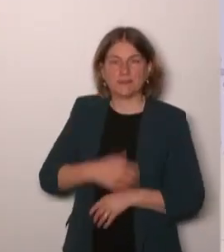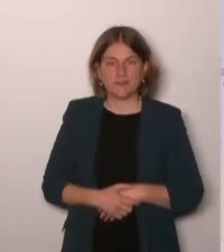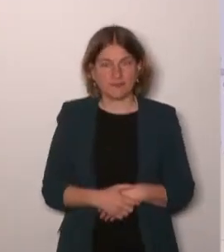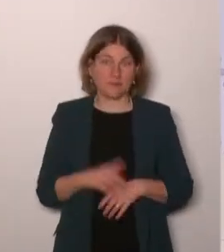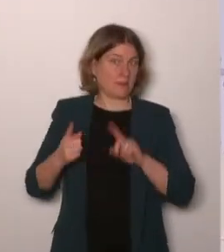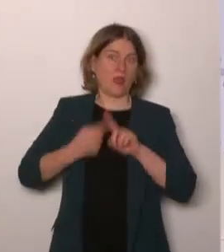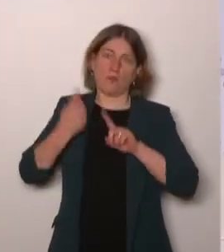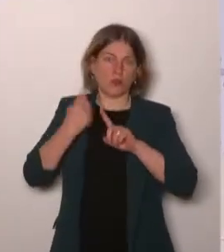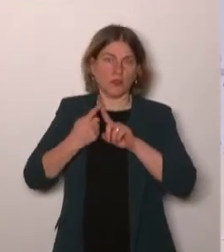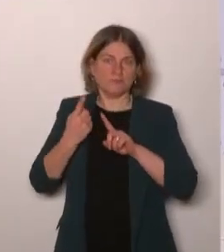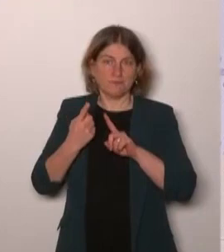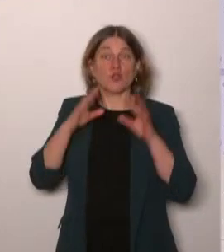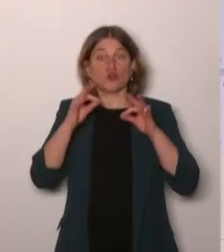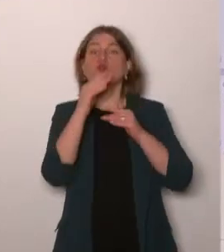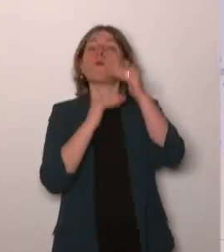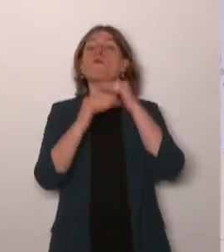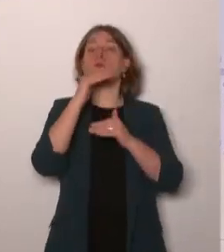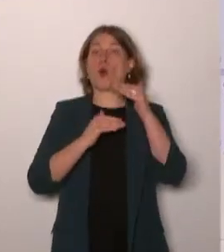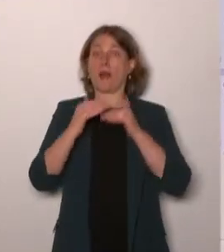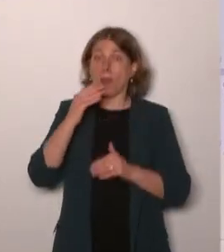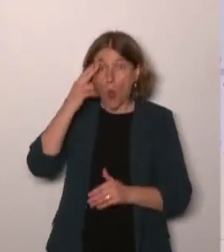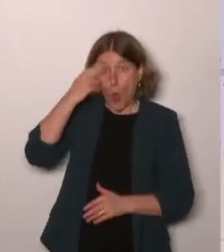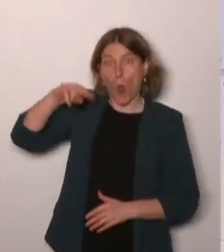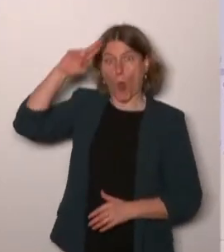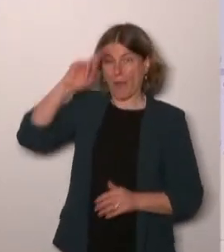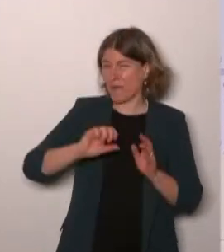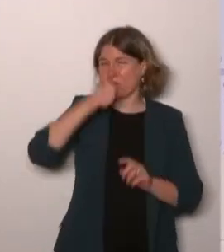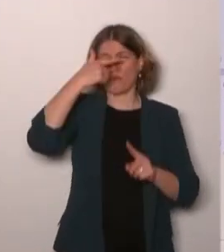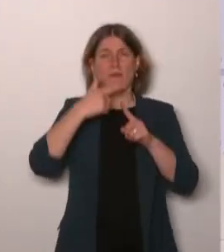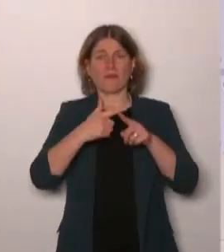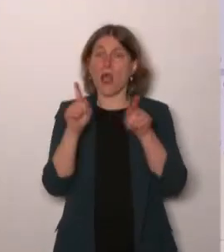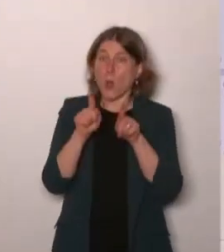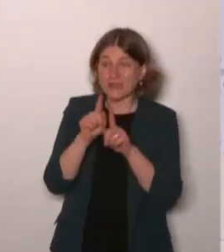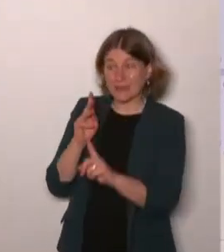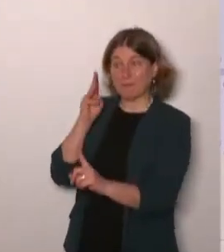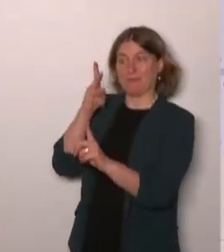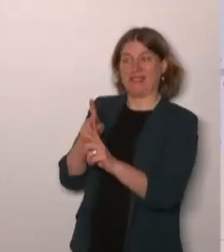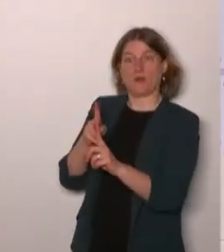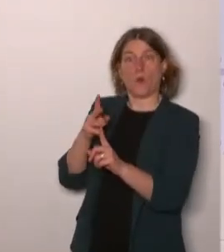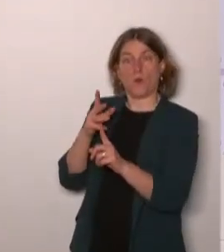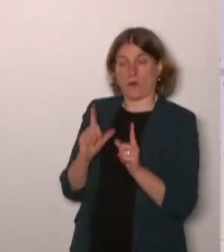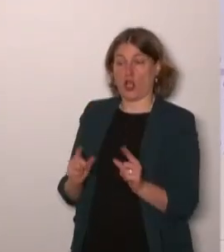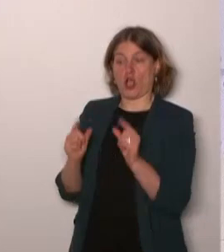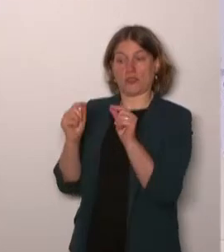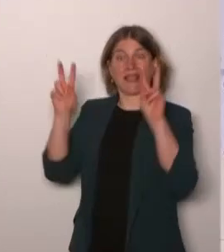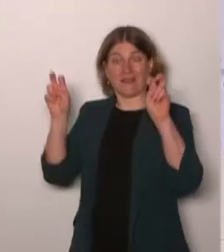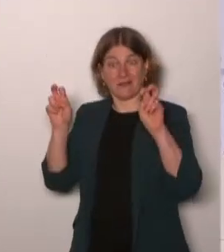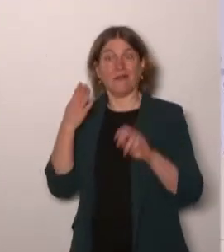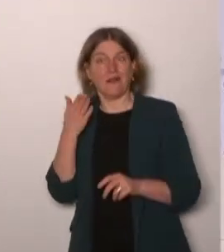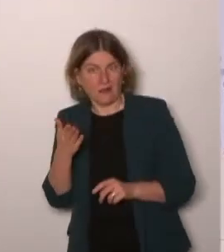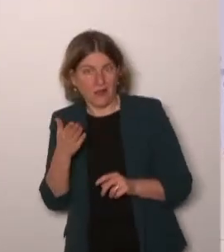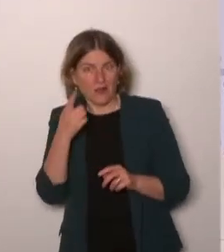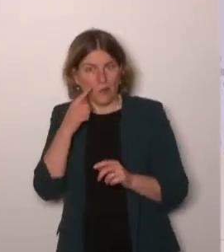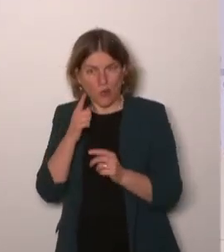Et la mise en œuvre de ce plan européen sans précédent et la création de cette mission cancer centrée sur des